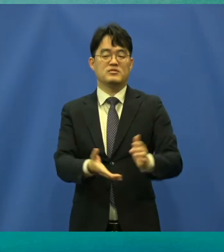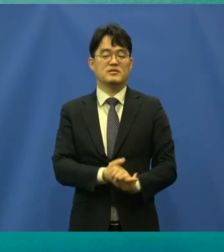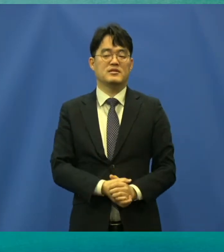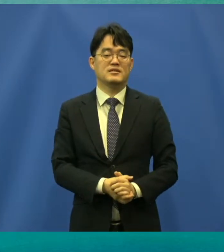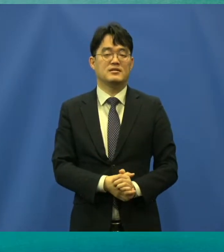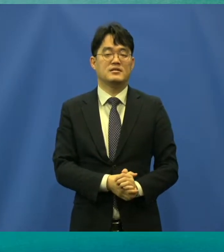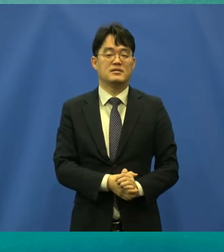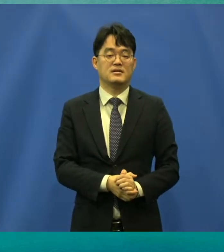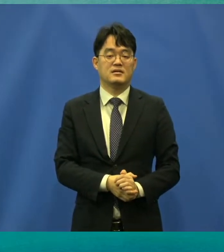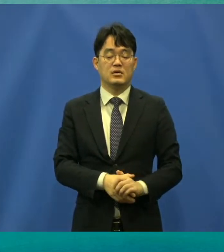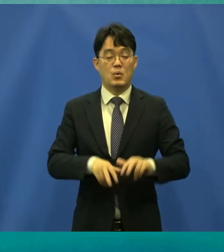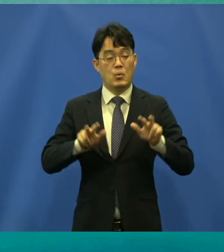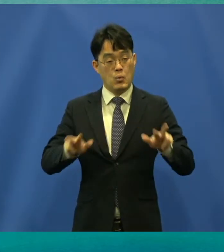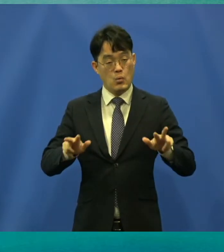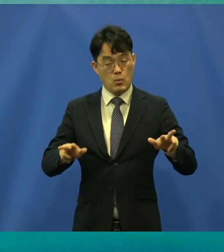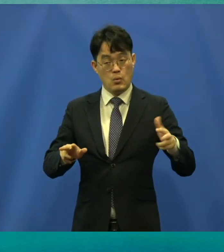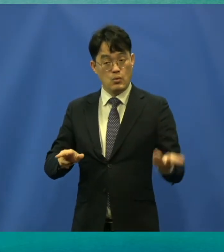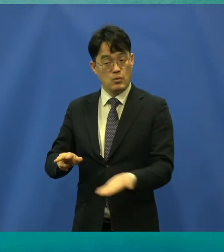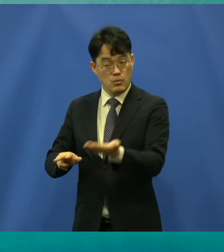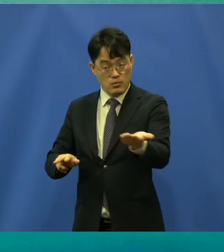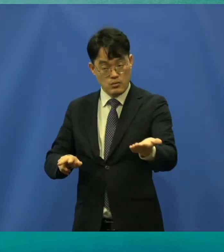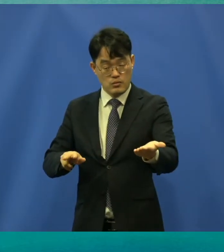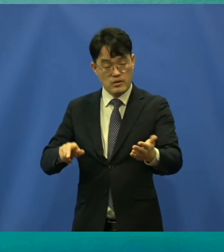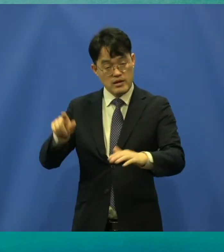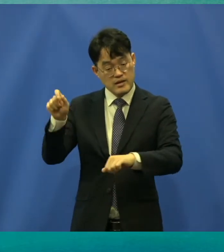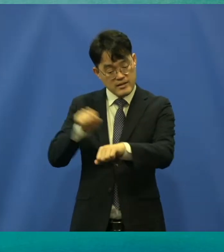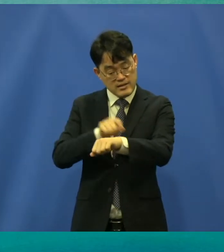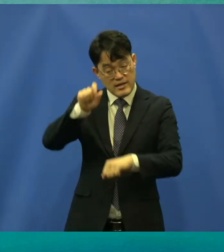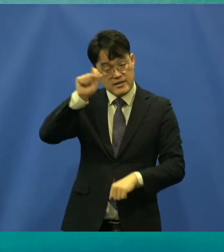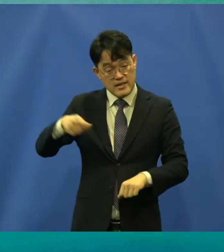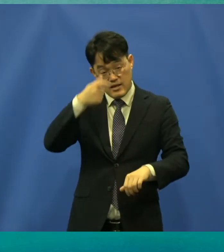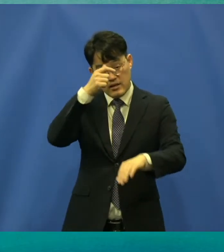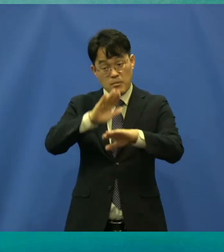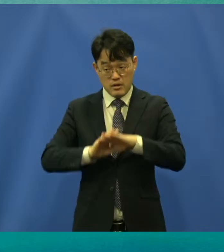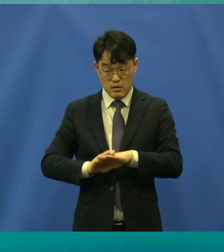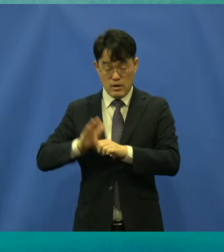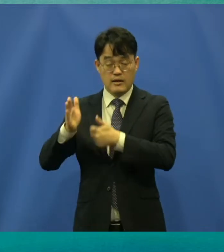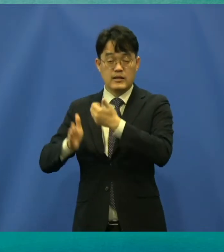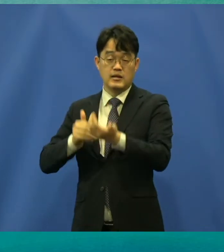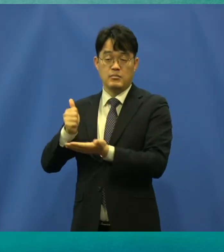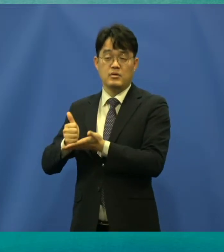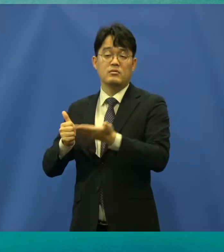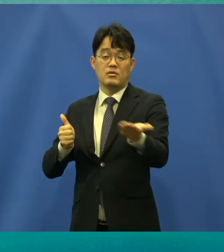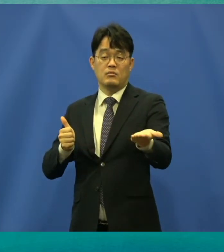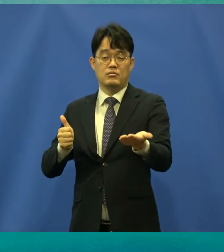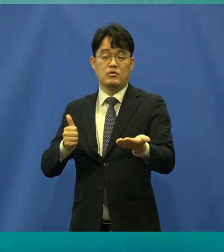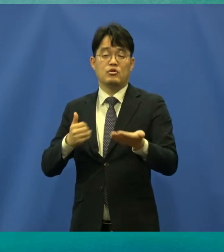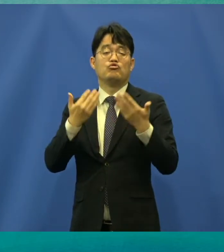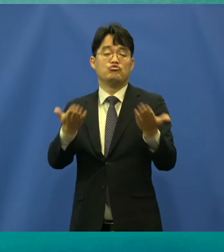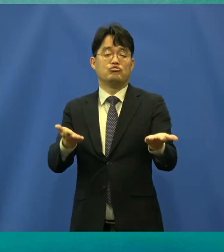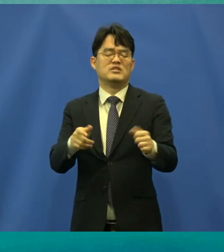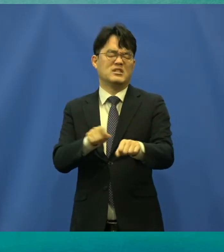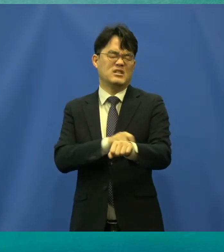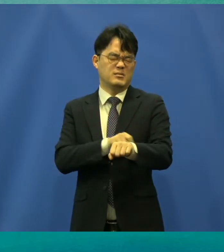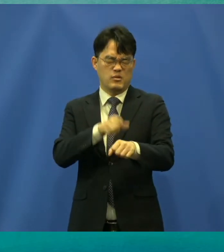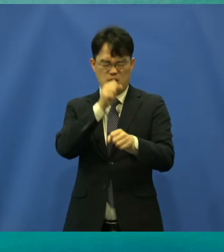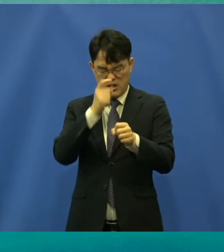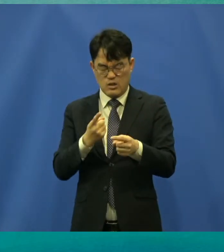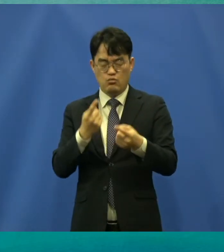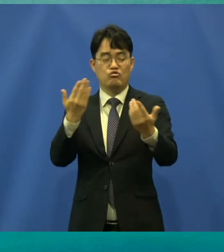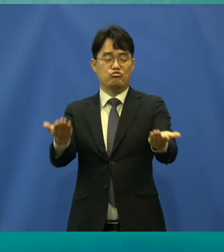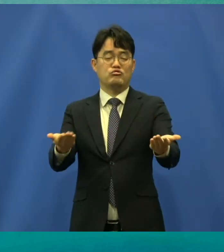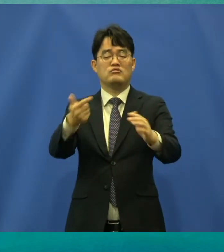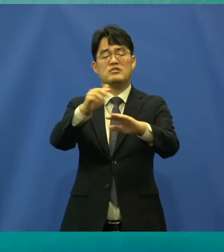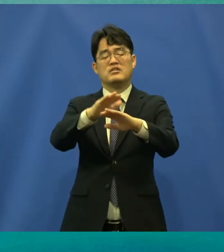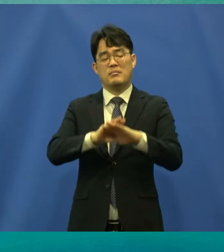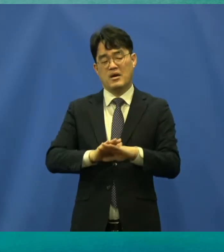집회도 하나님께서 다시 나에게 기회를 주시기 위하여 허락하셨는지도 모릅니다. 들어 누워있던